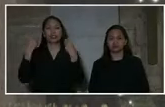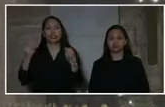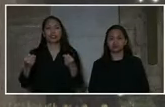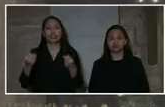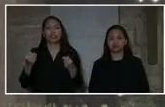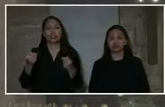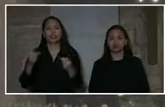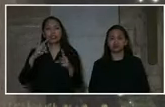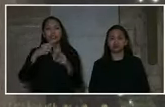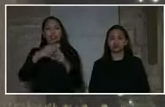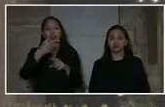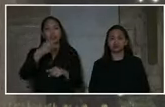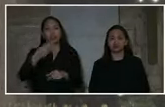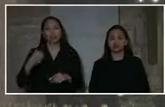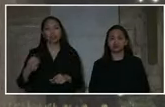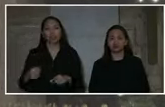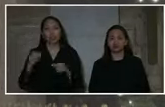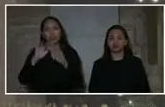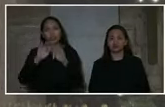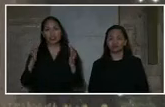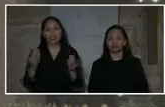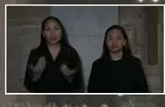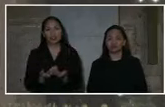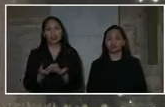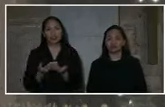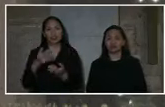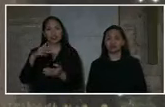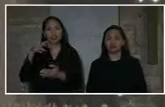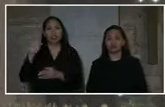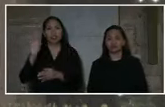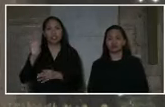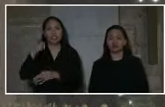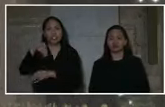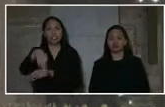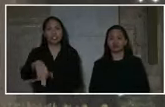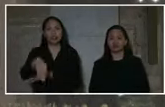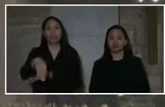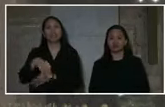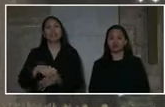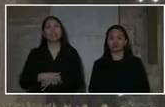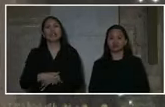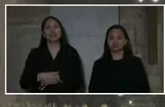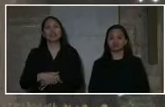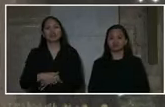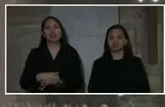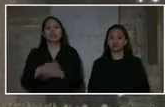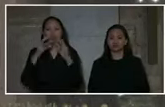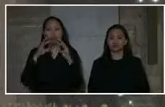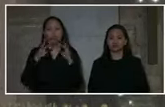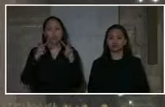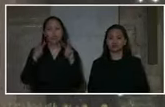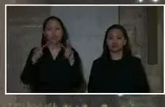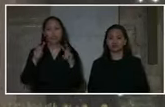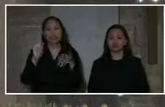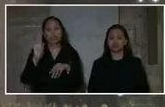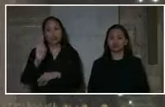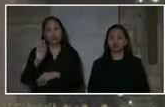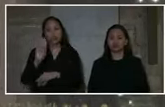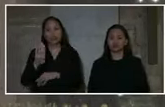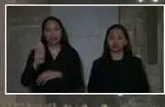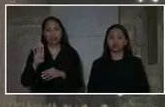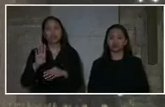World, mamayang alas 9. At ito ay inyong masusundan sa ating Manila Cathedral Facebook